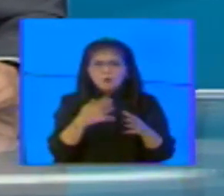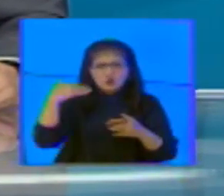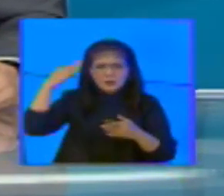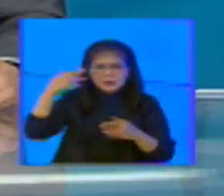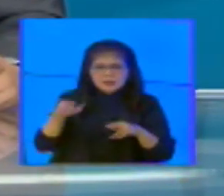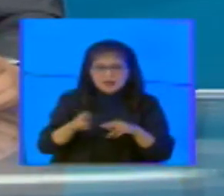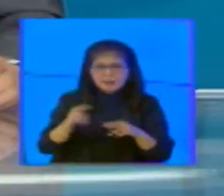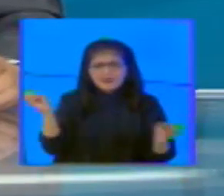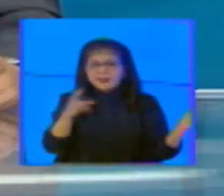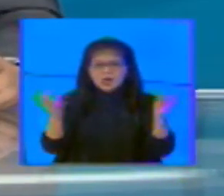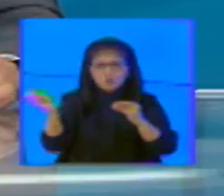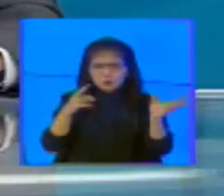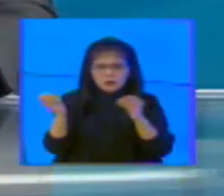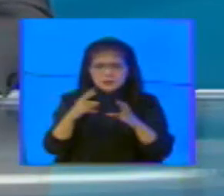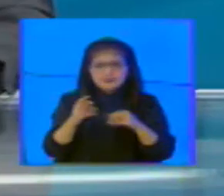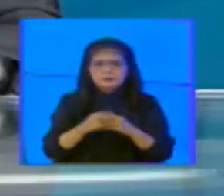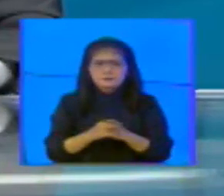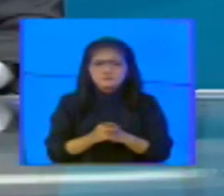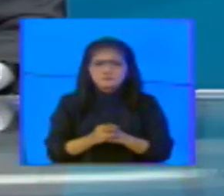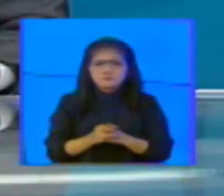terlibat tawuran.